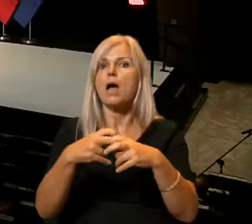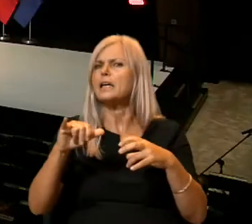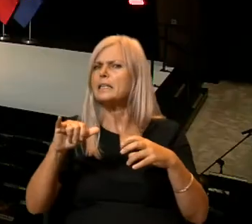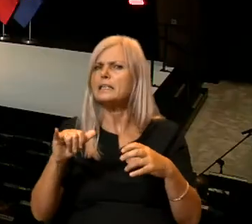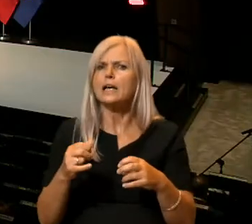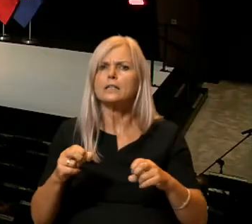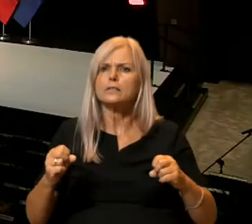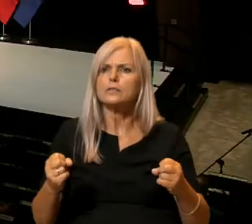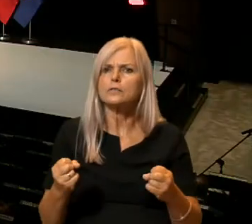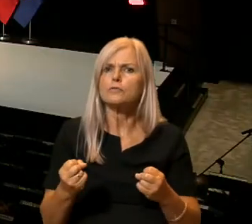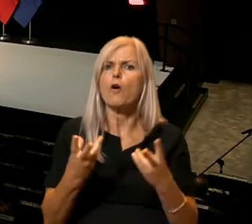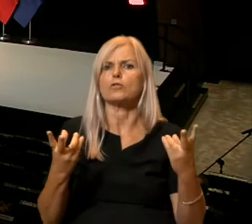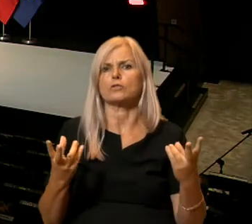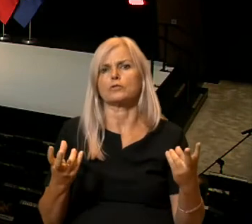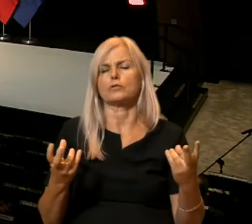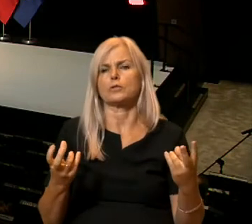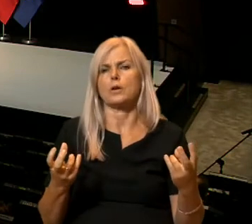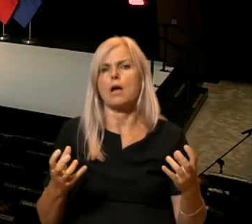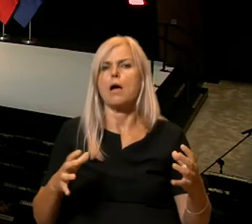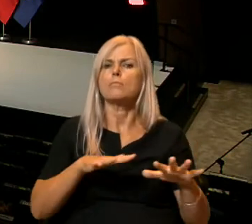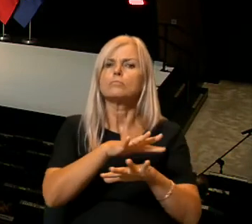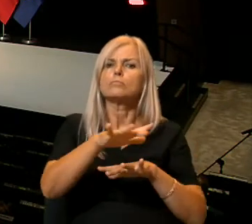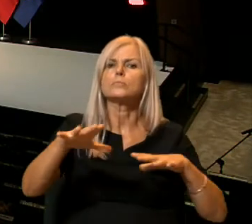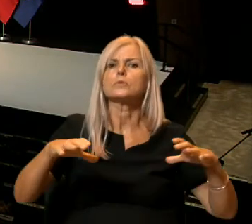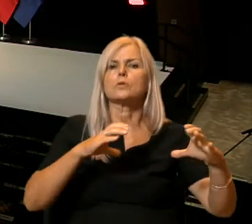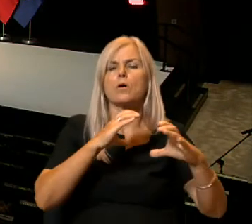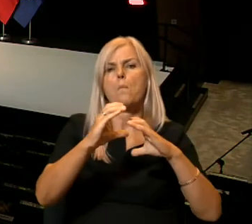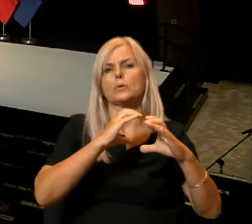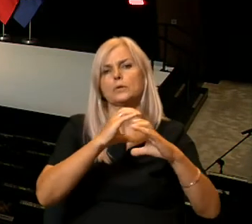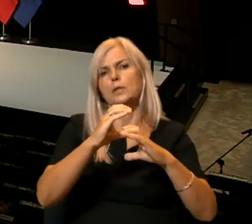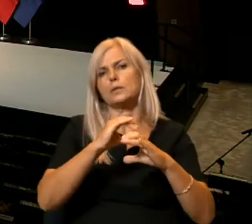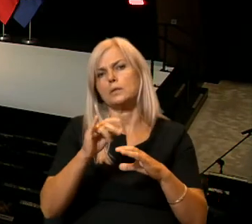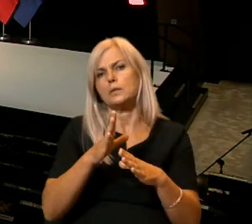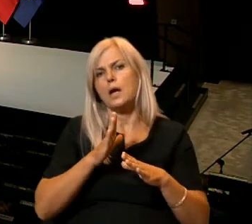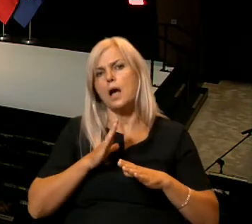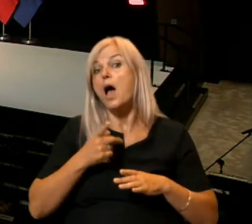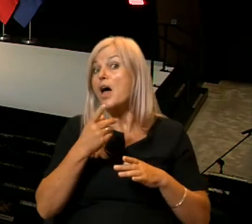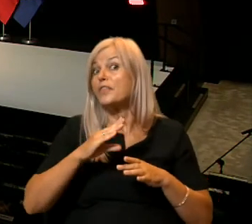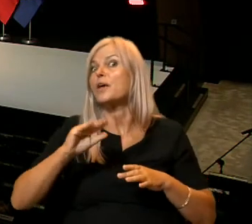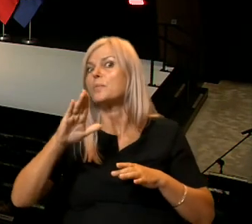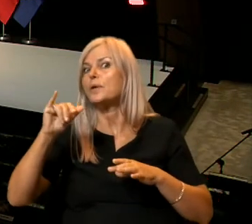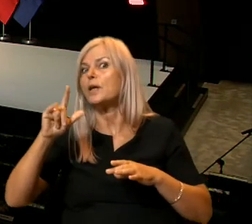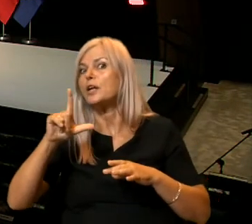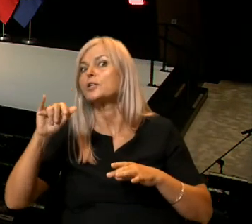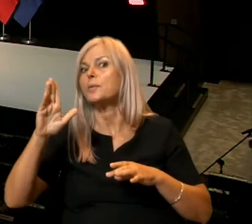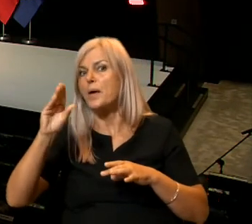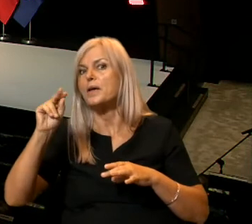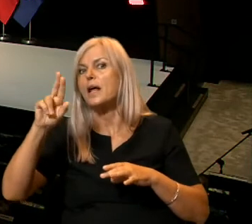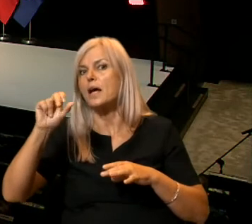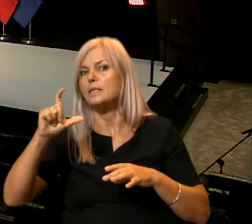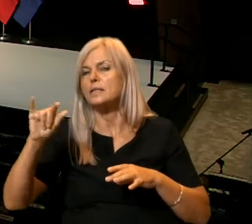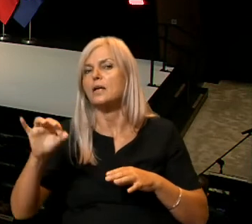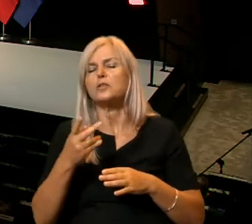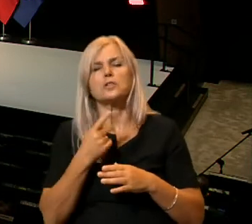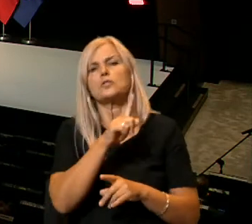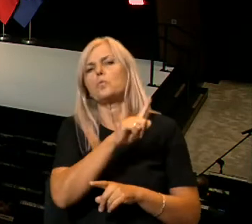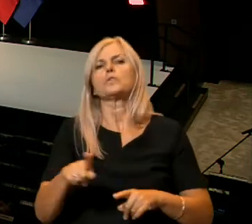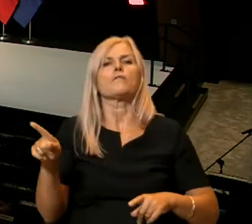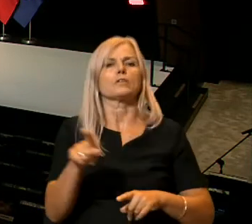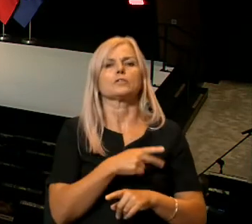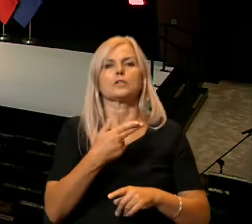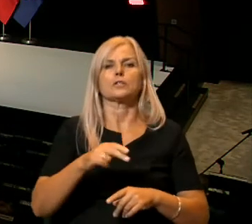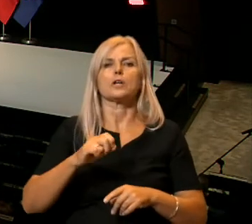bo jak rozumiem, ta teoria tej przestrzeni komunikacyjnej i deliberacji, która przez nią jest zapewniona, nie jest unieważniana przez